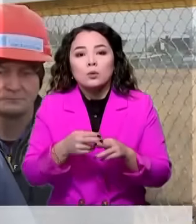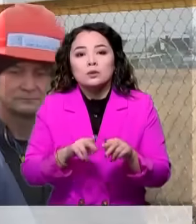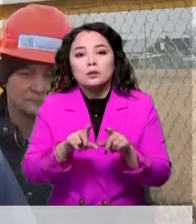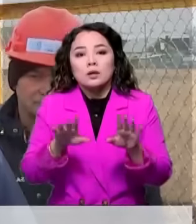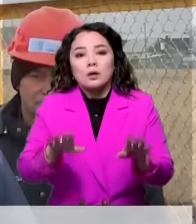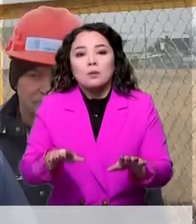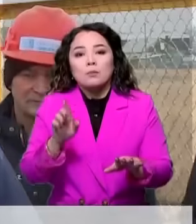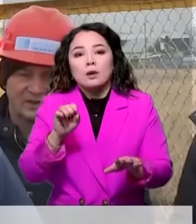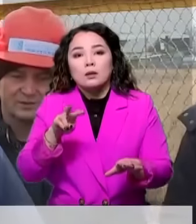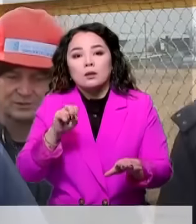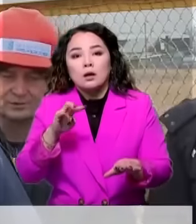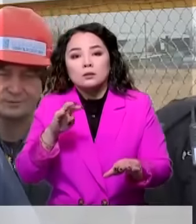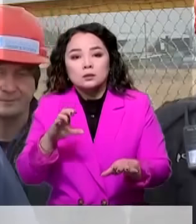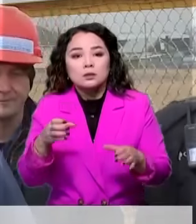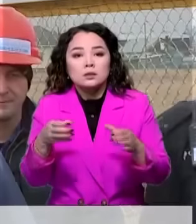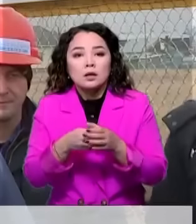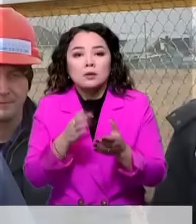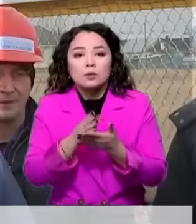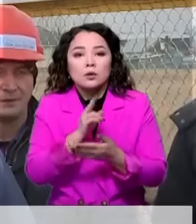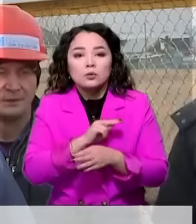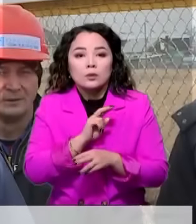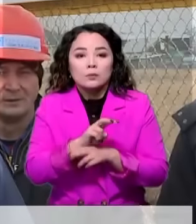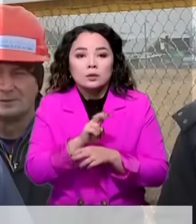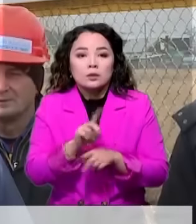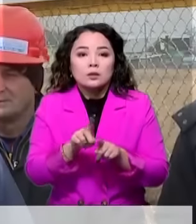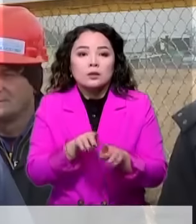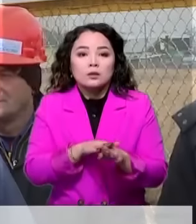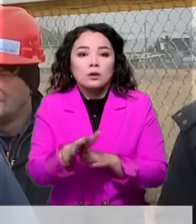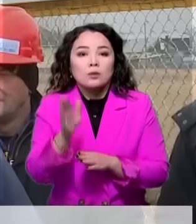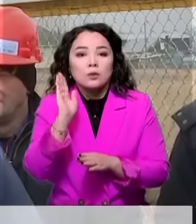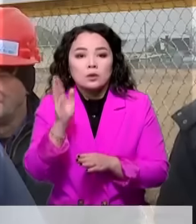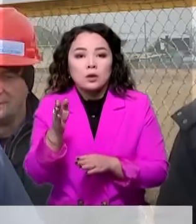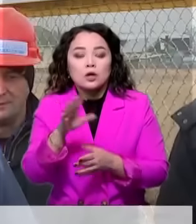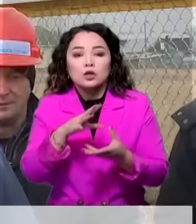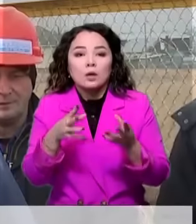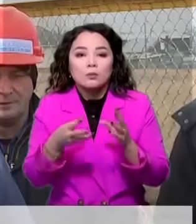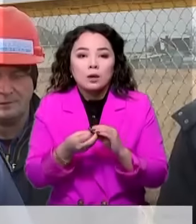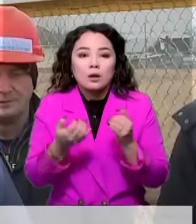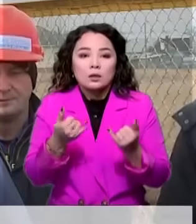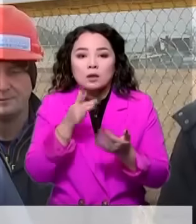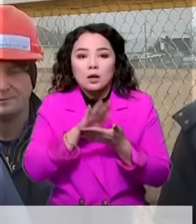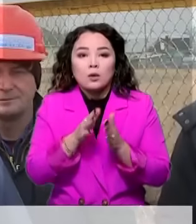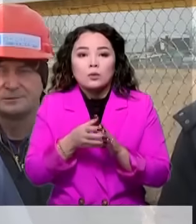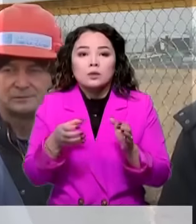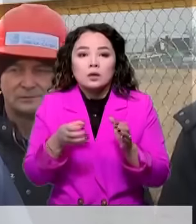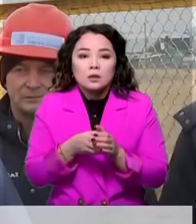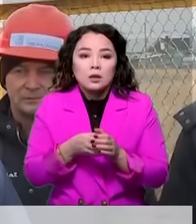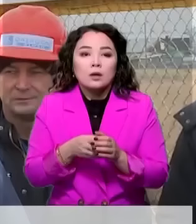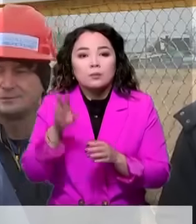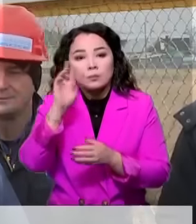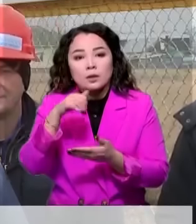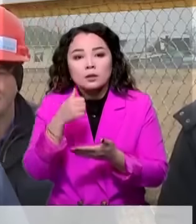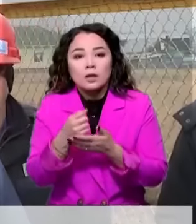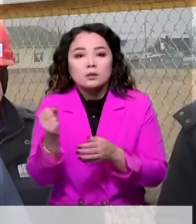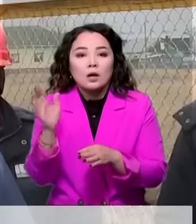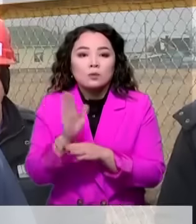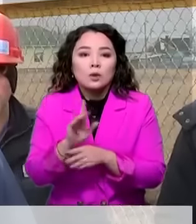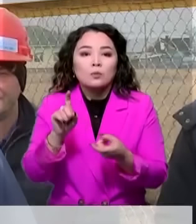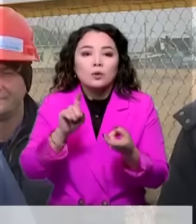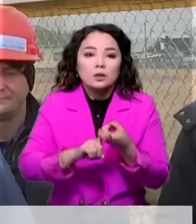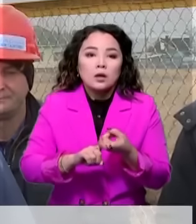біздің балансқа келеді. Біз сервистік жұмыс атқарамыз. Жалпы қазіргі уақытта мемлекет басшысының тапсырмасы